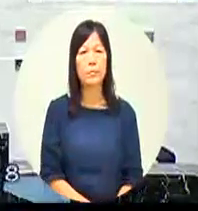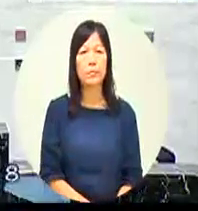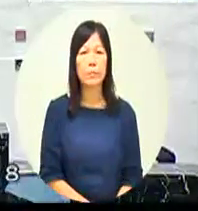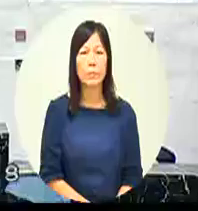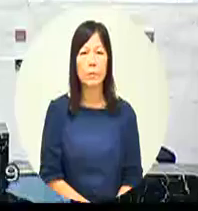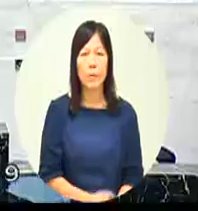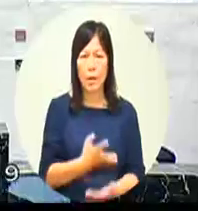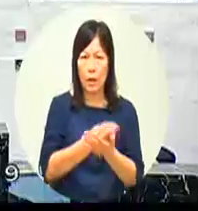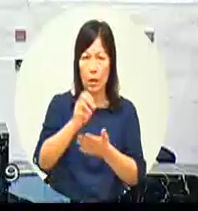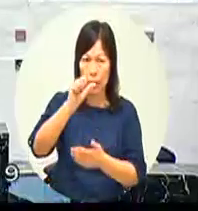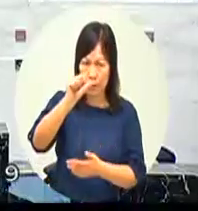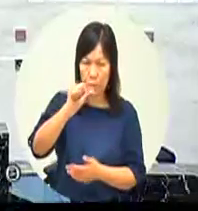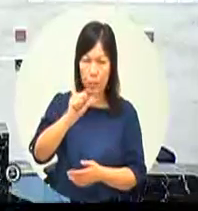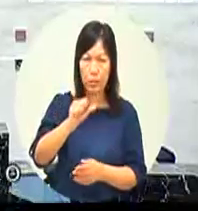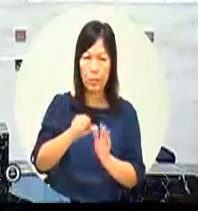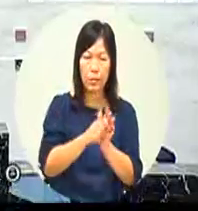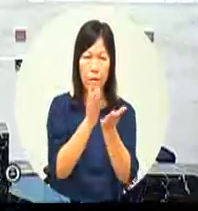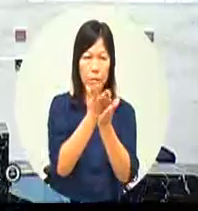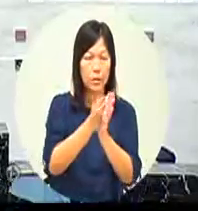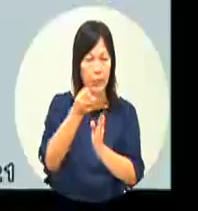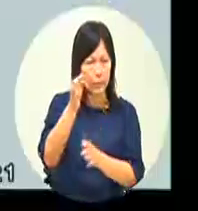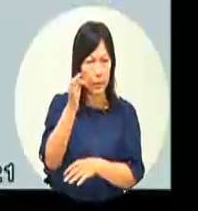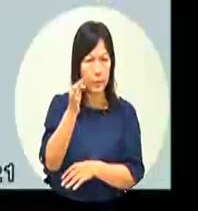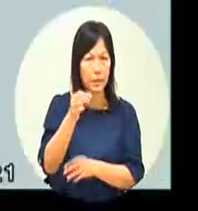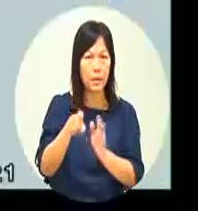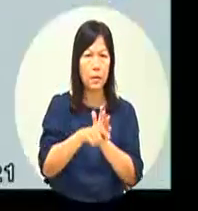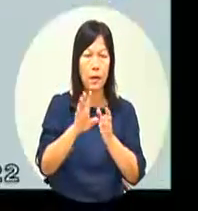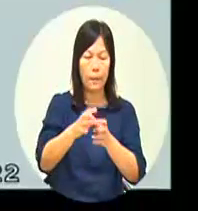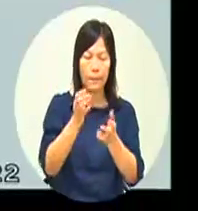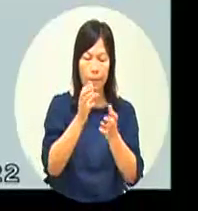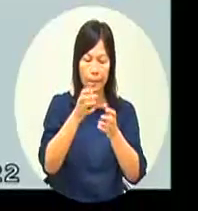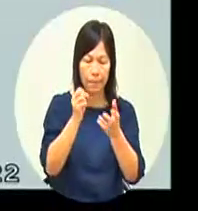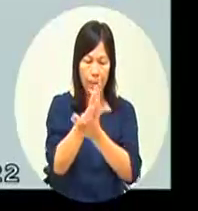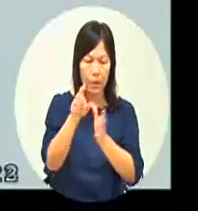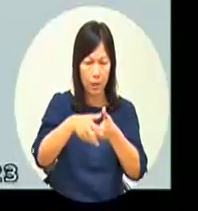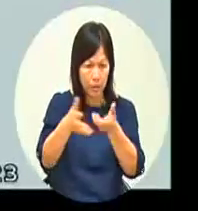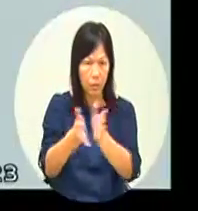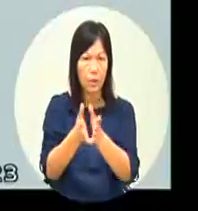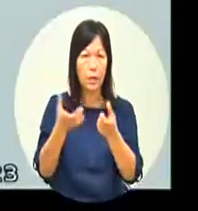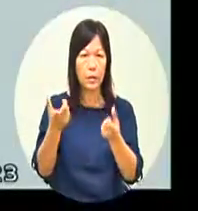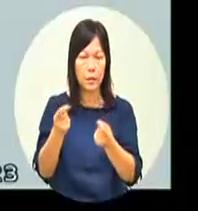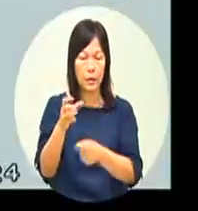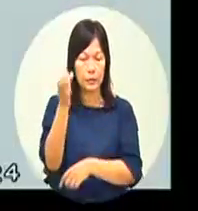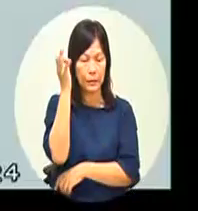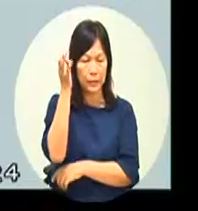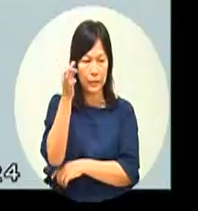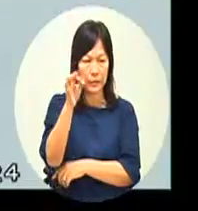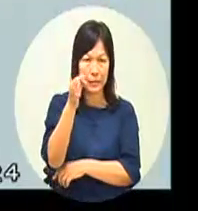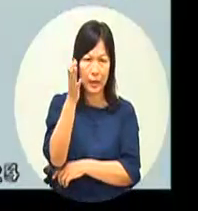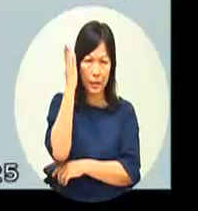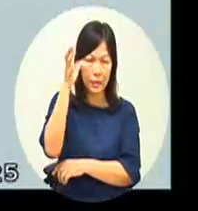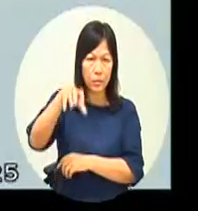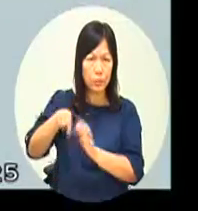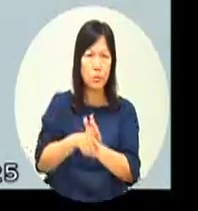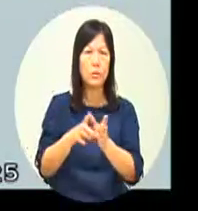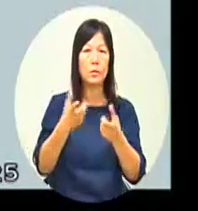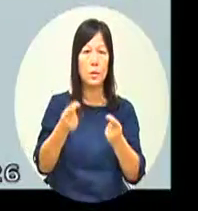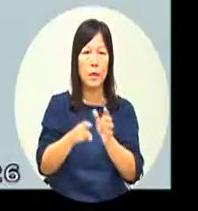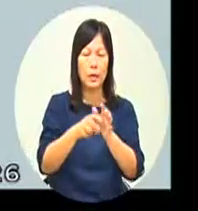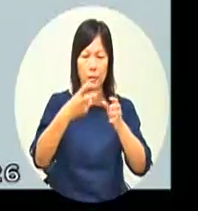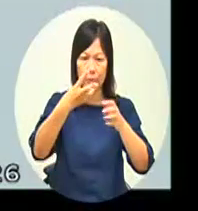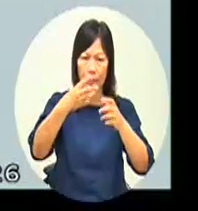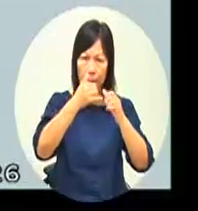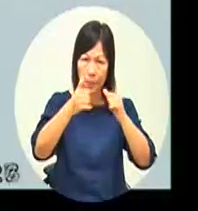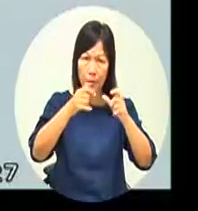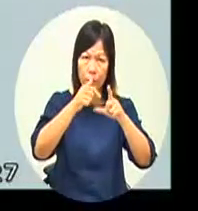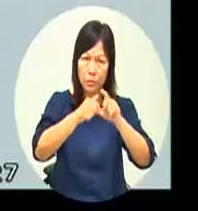案号五，类别财经，报告机关高雄市政府财政局，案由本市三民区